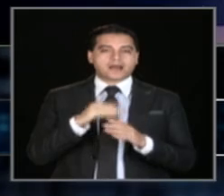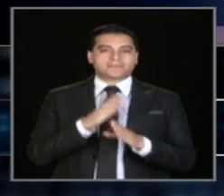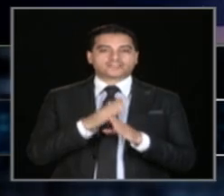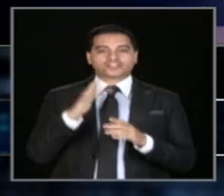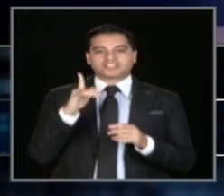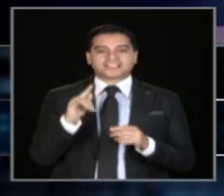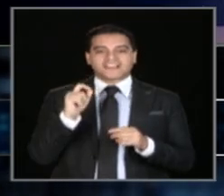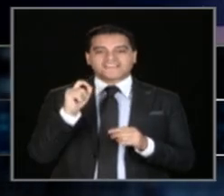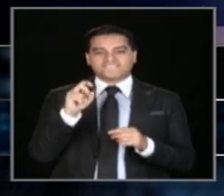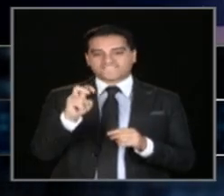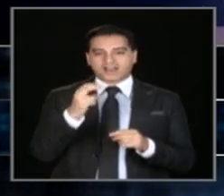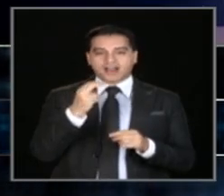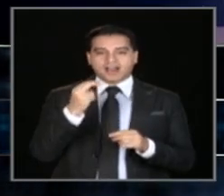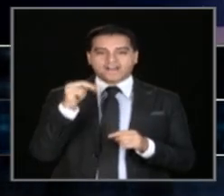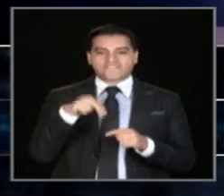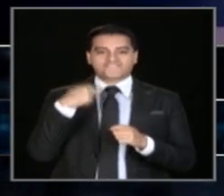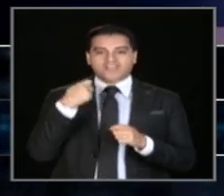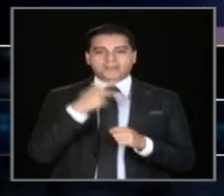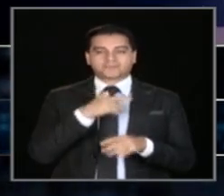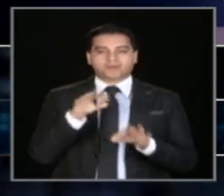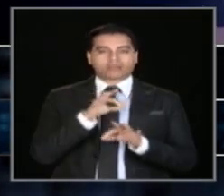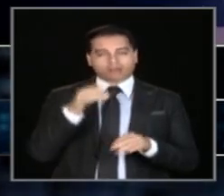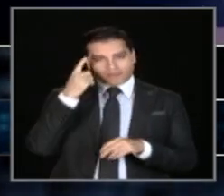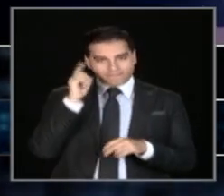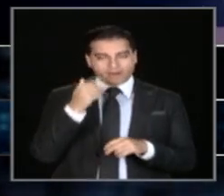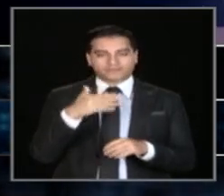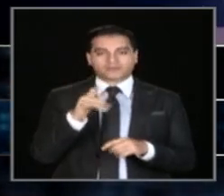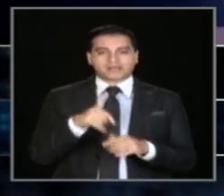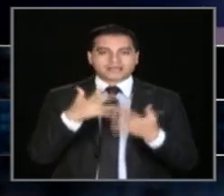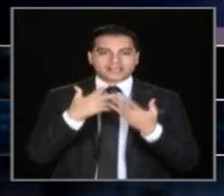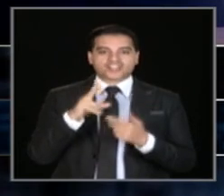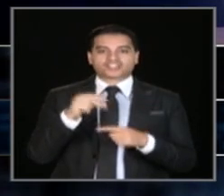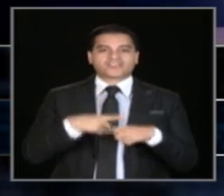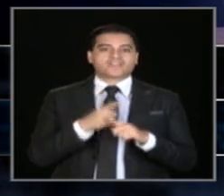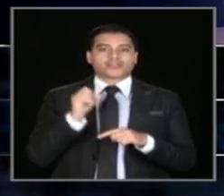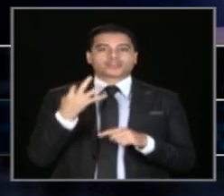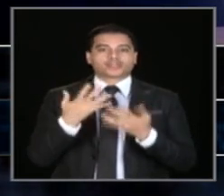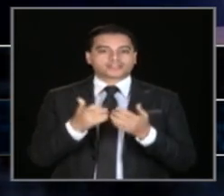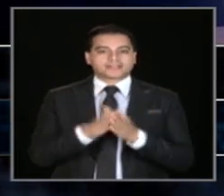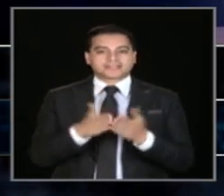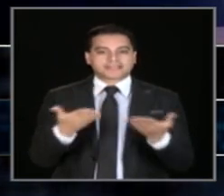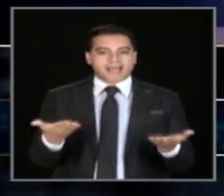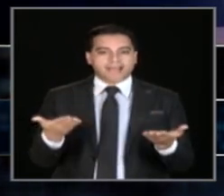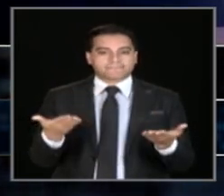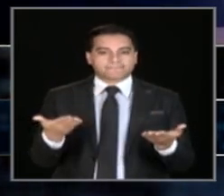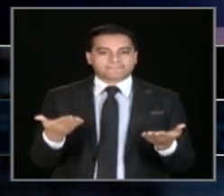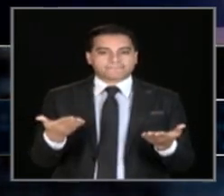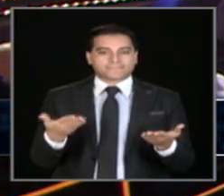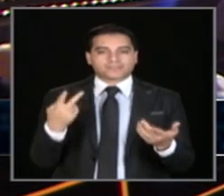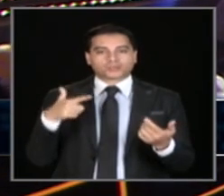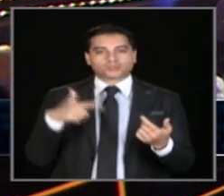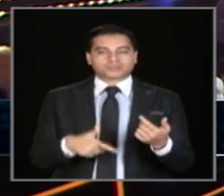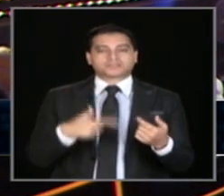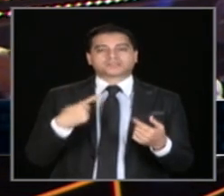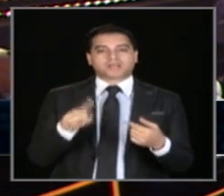في فيلم الاختيار؟ بص. ما هو حاصل ضرب 20 في 13؟ 62.